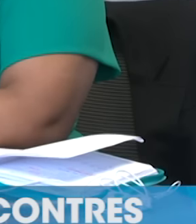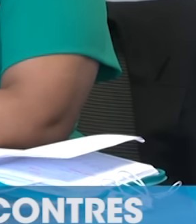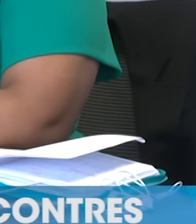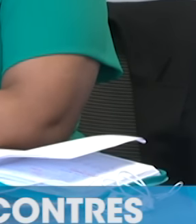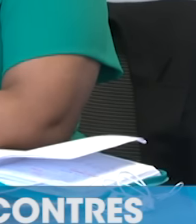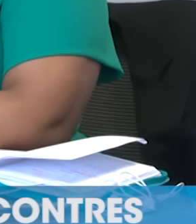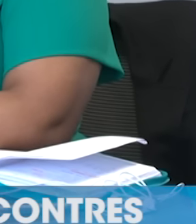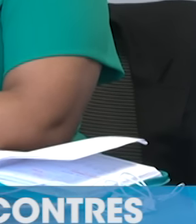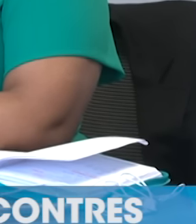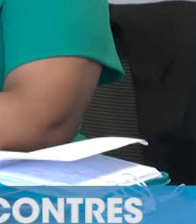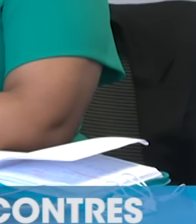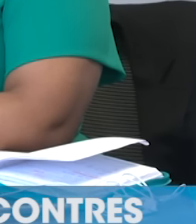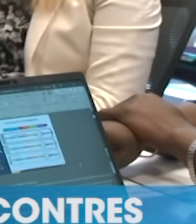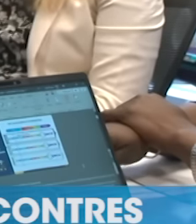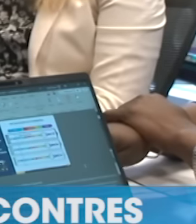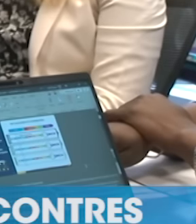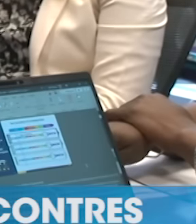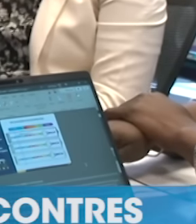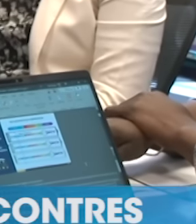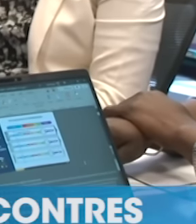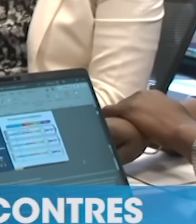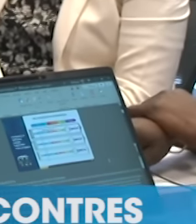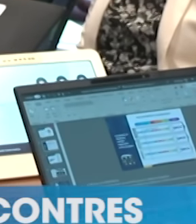le chef économiste de la santé.